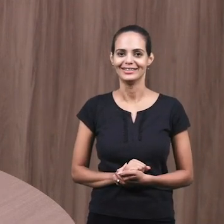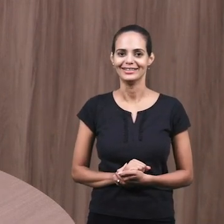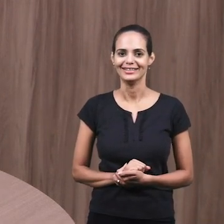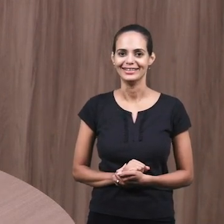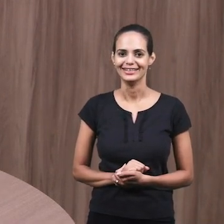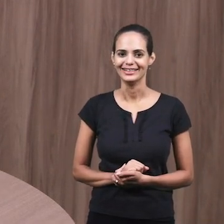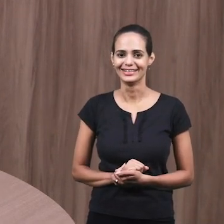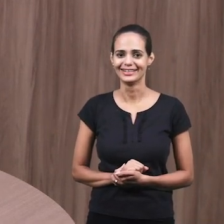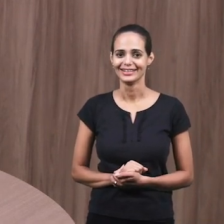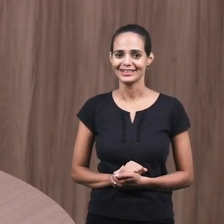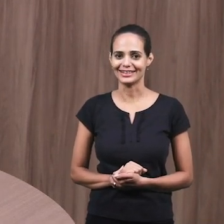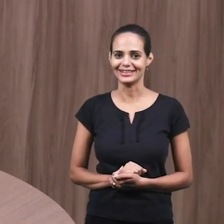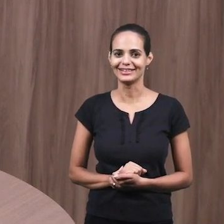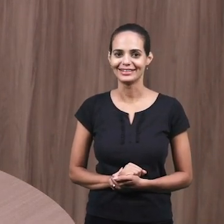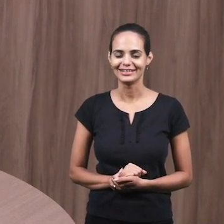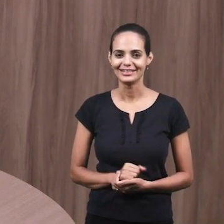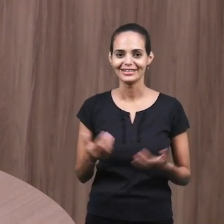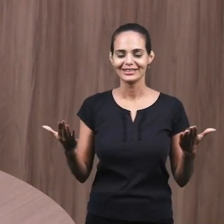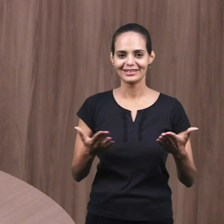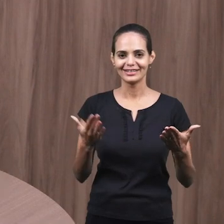Maintenant, nous allons apprendre